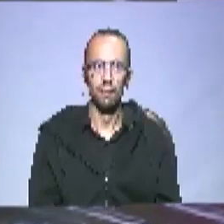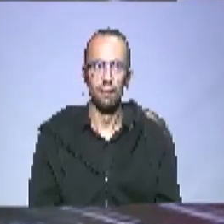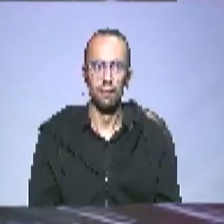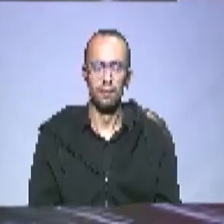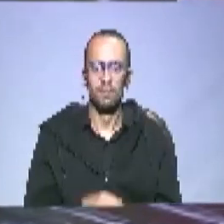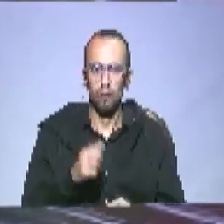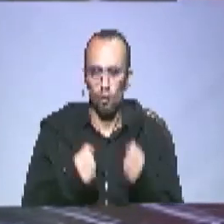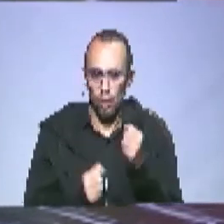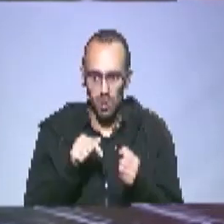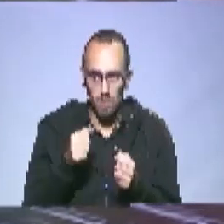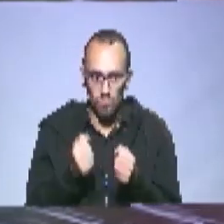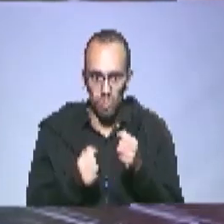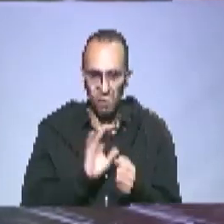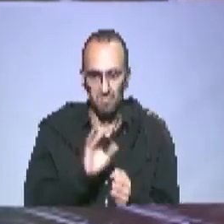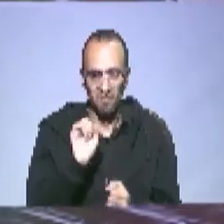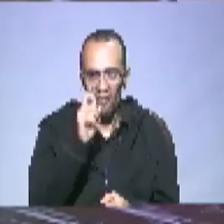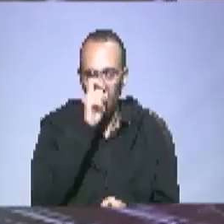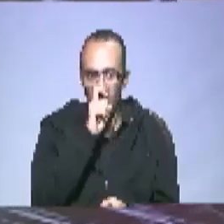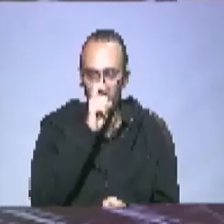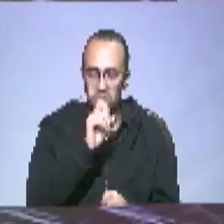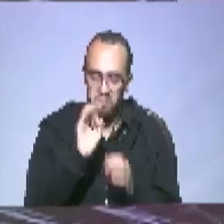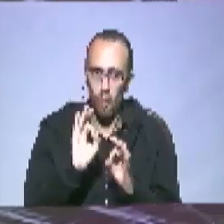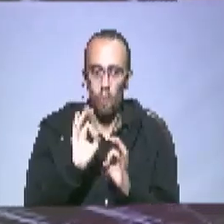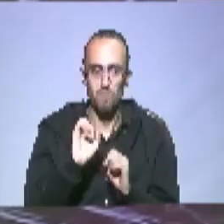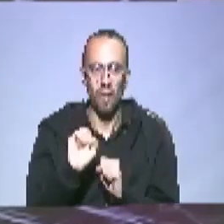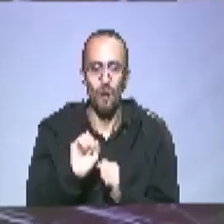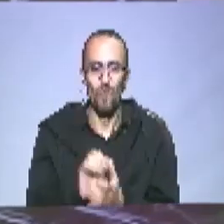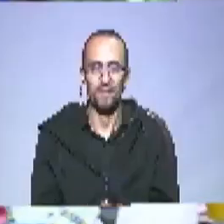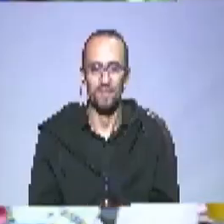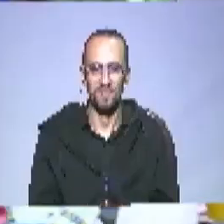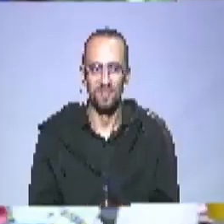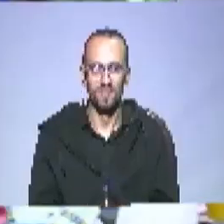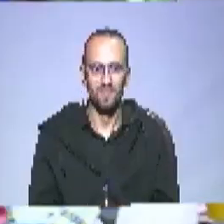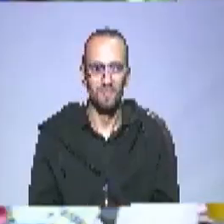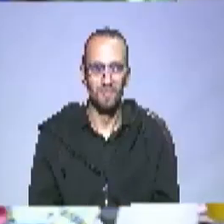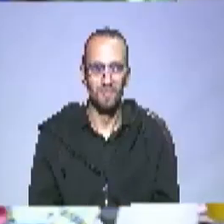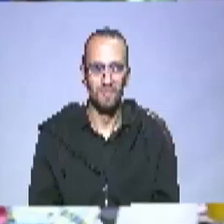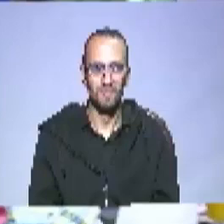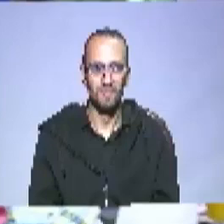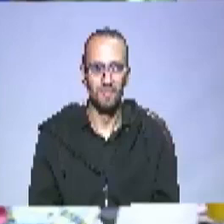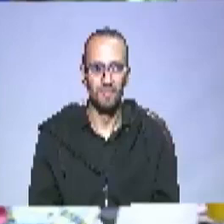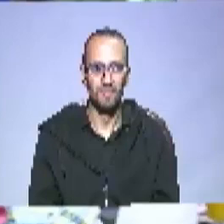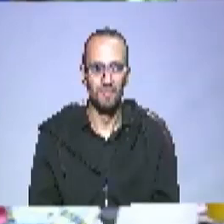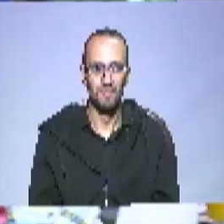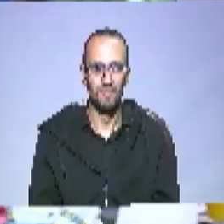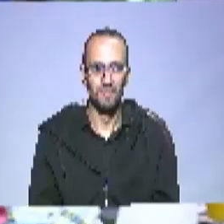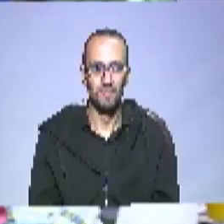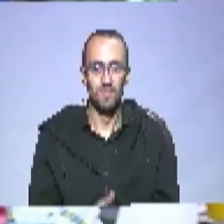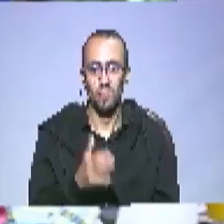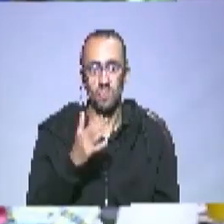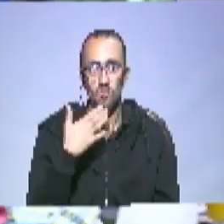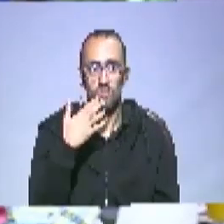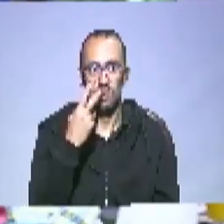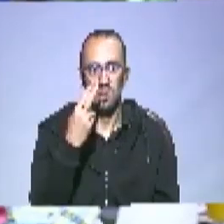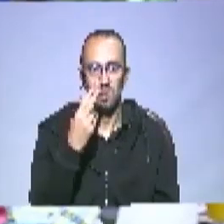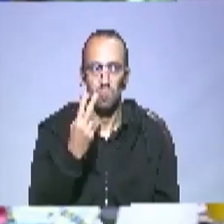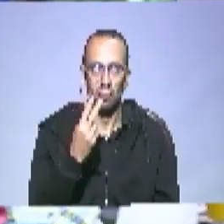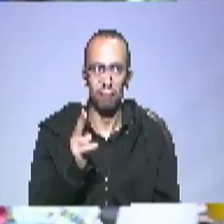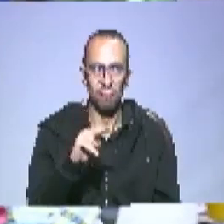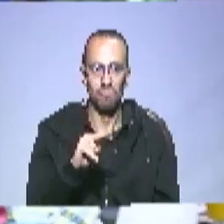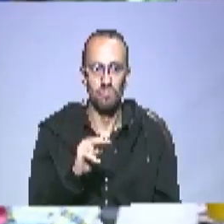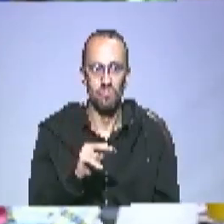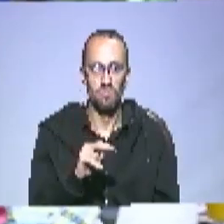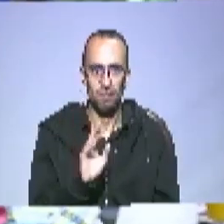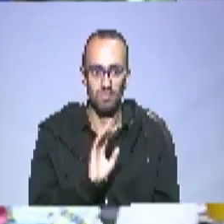الملوخيه دي بقى يا جماعه صعيدي، نحط عليها كده قرنين شطه من اللي هم